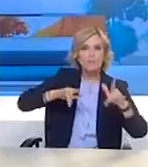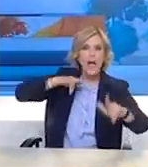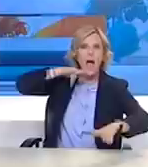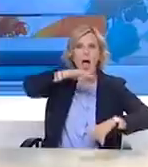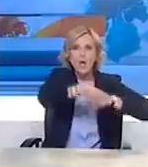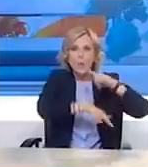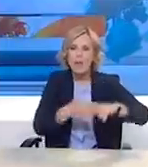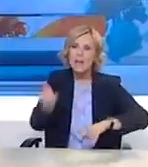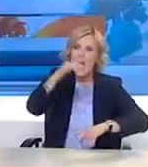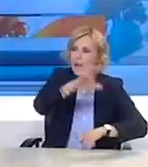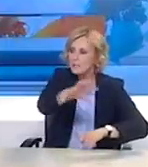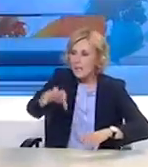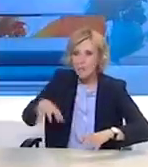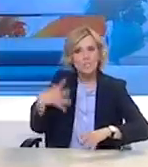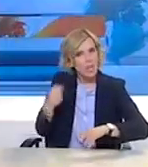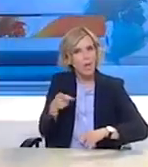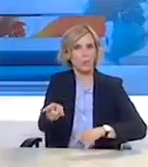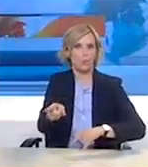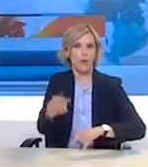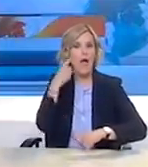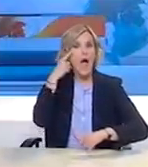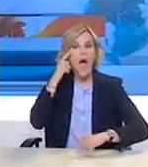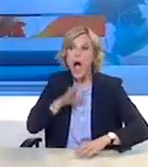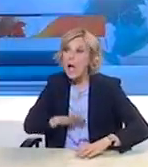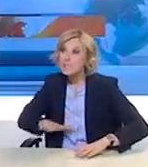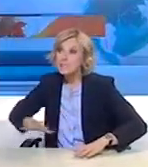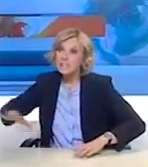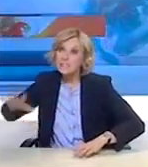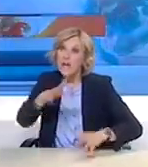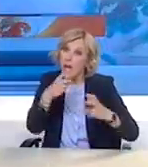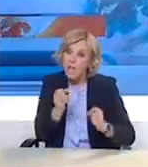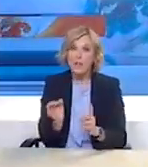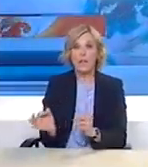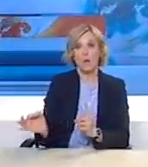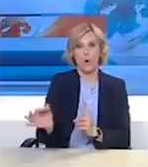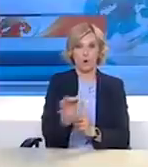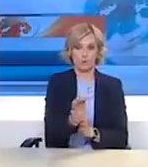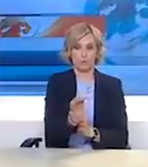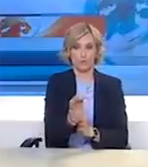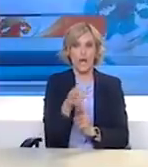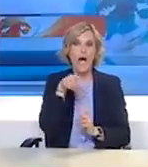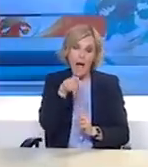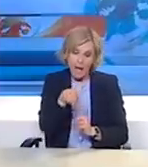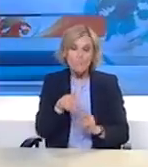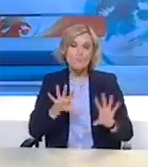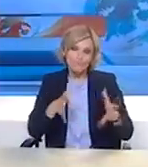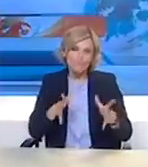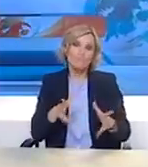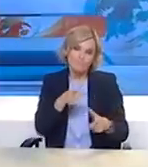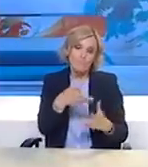ότι σε πολλές περιοχές της Ασίας κυκλοφορεί ακόμα ο ιός. Άρα αυτό πρέπει να είναι ενδεχόμενη